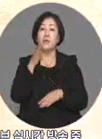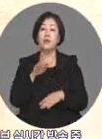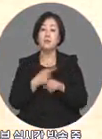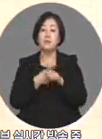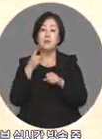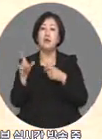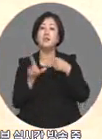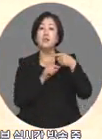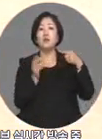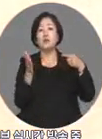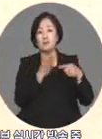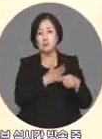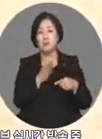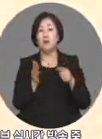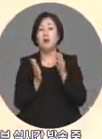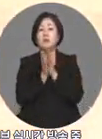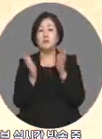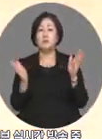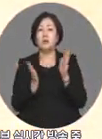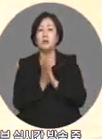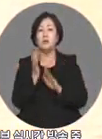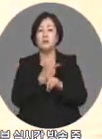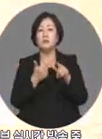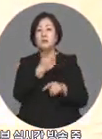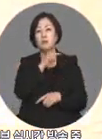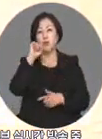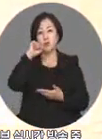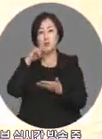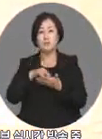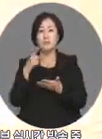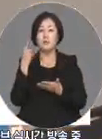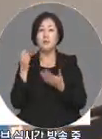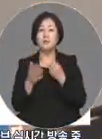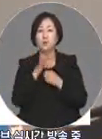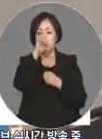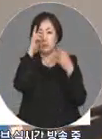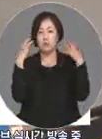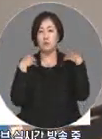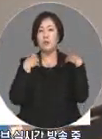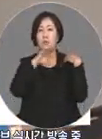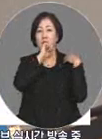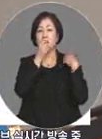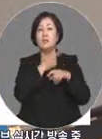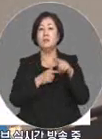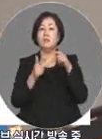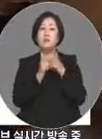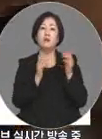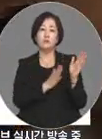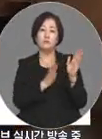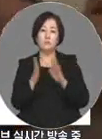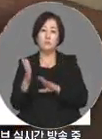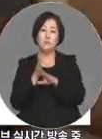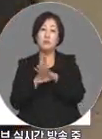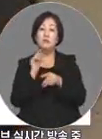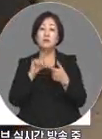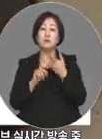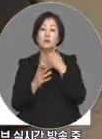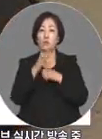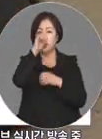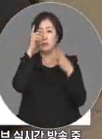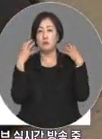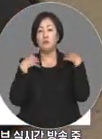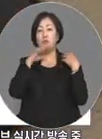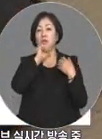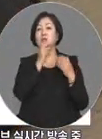내년 1월부터 당장 발행하긴 힘든 상태입니다. 정부의 예산안 처리가 지연되고 있고 정부 예산이